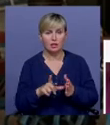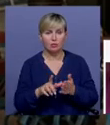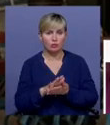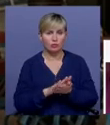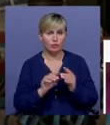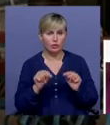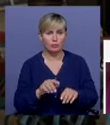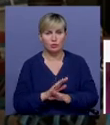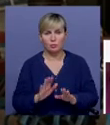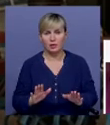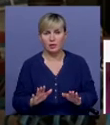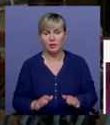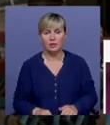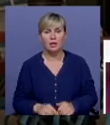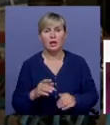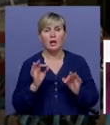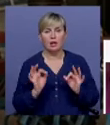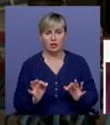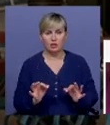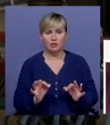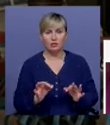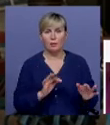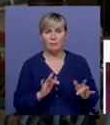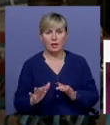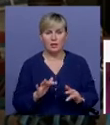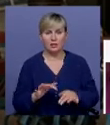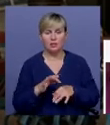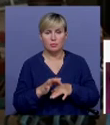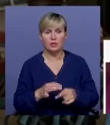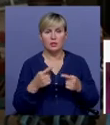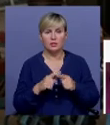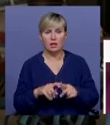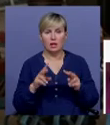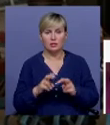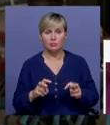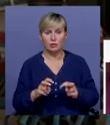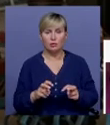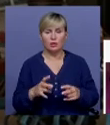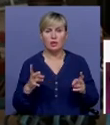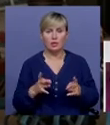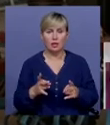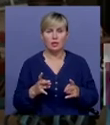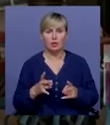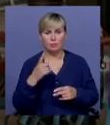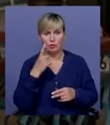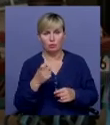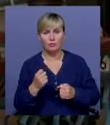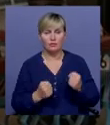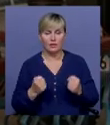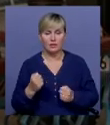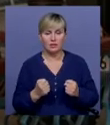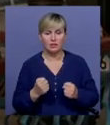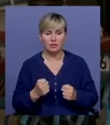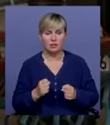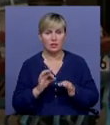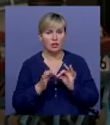поступает конечно процесс проведи прохождении технического осмотра надо предупредить водителей его не такой